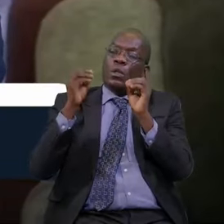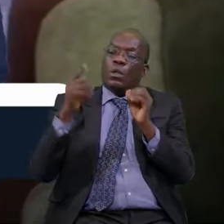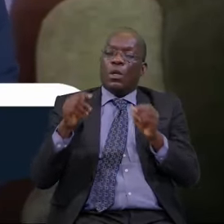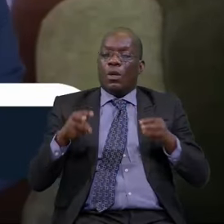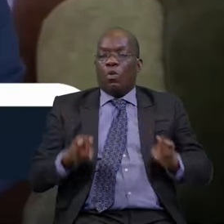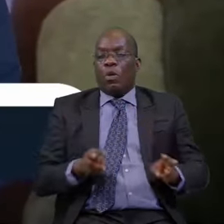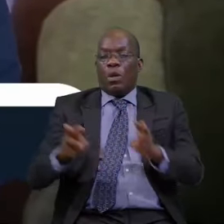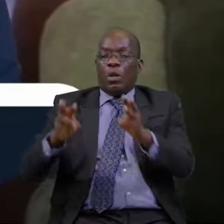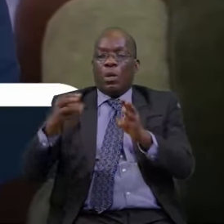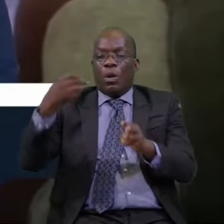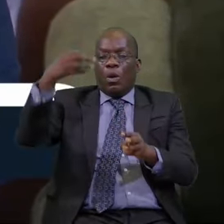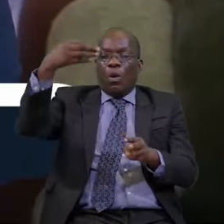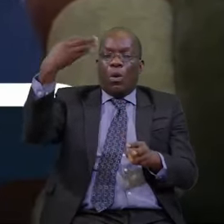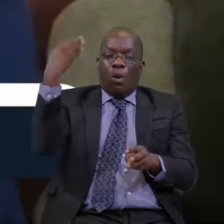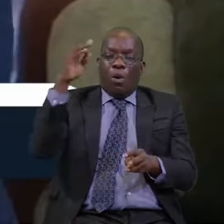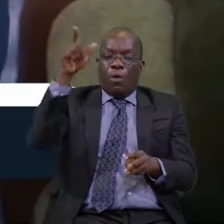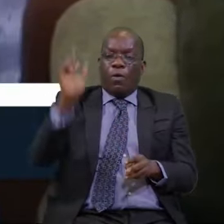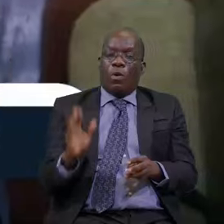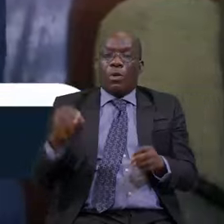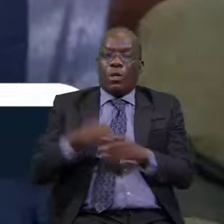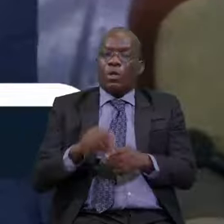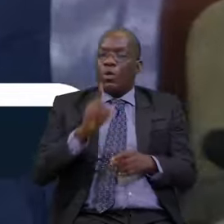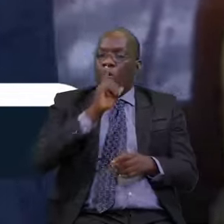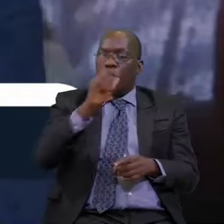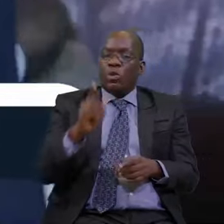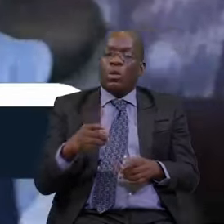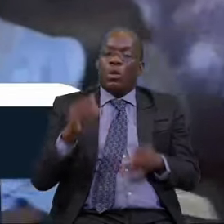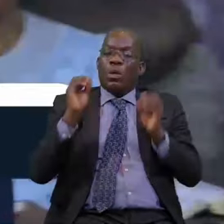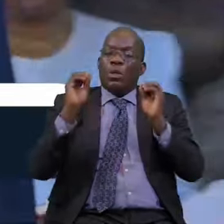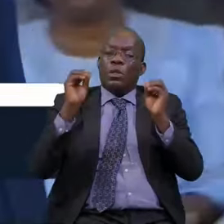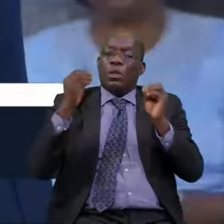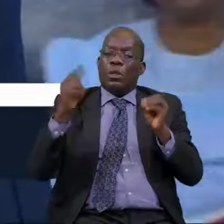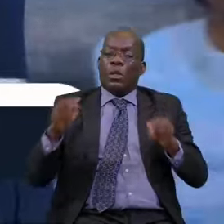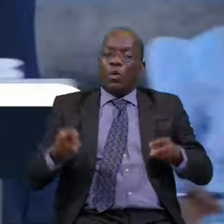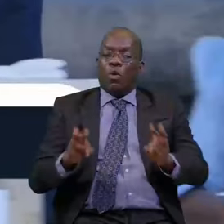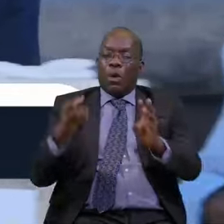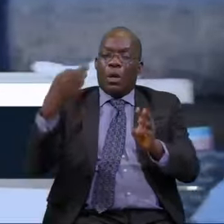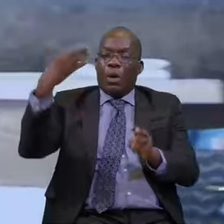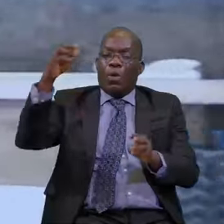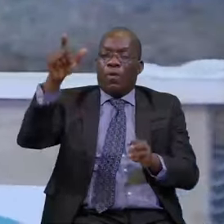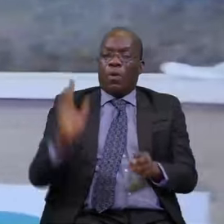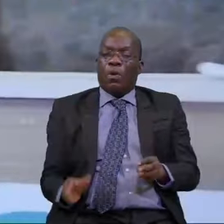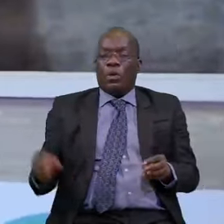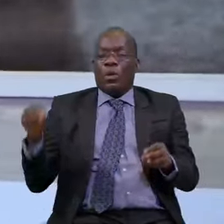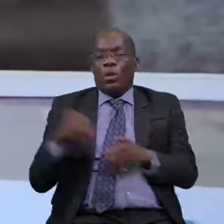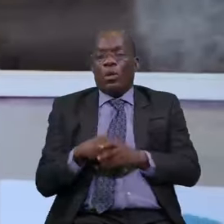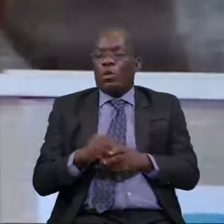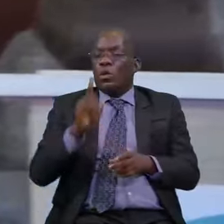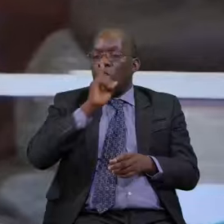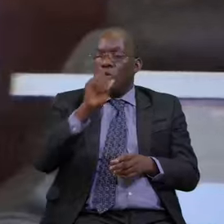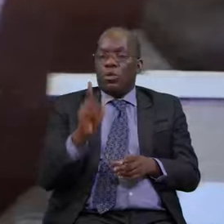voie de Dieu selon la vérité. Tu enseignes la voie de Dieu selon la